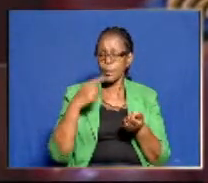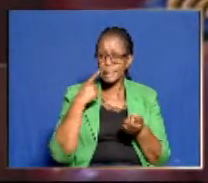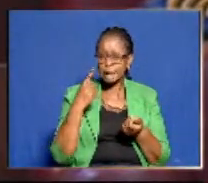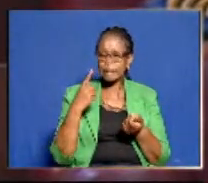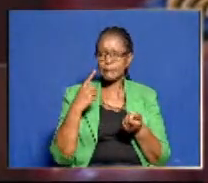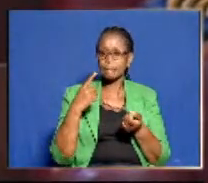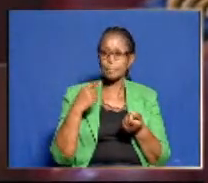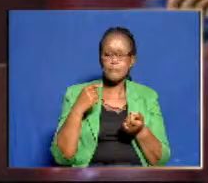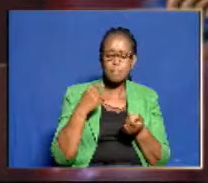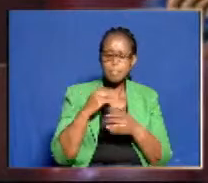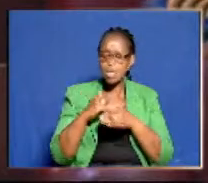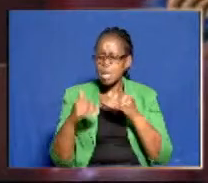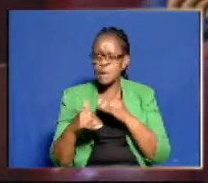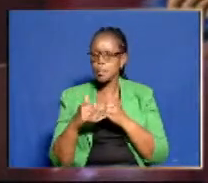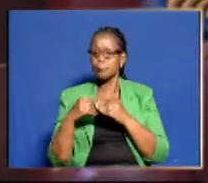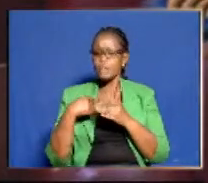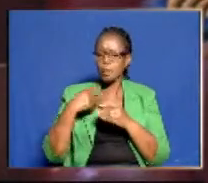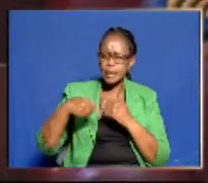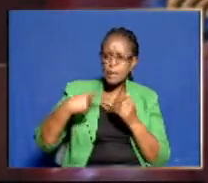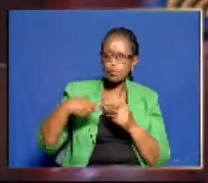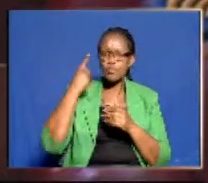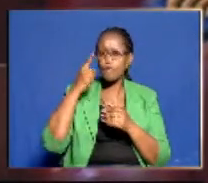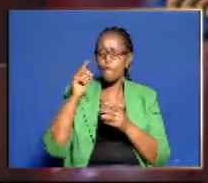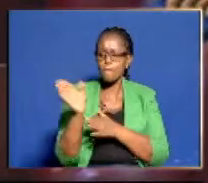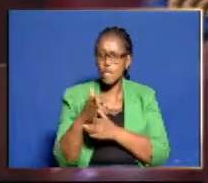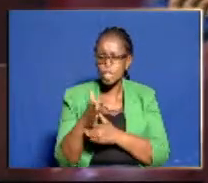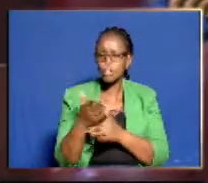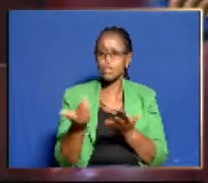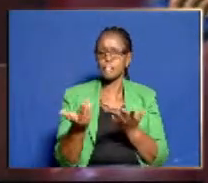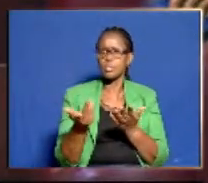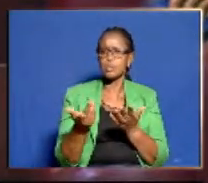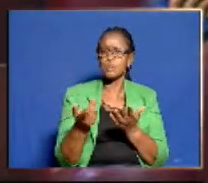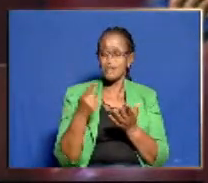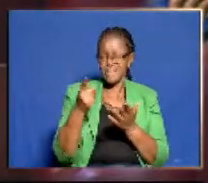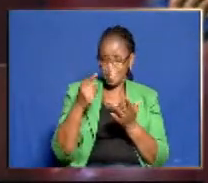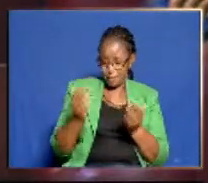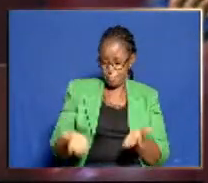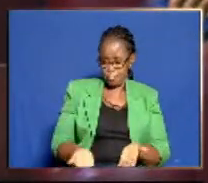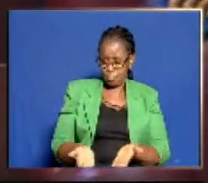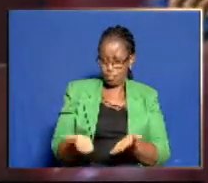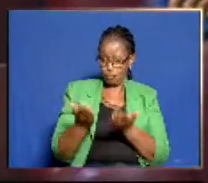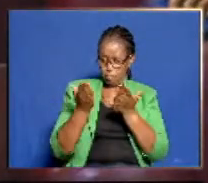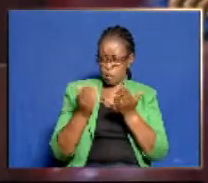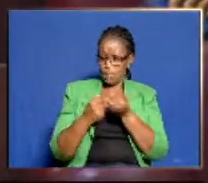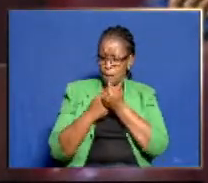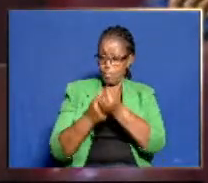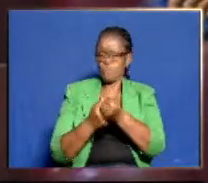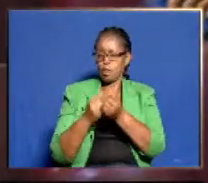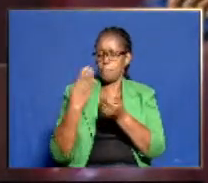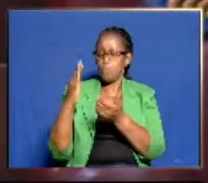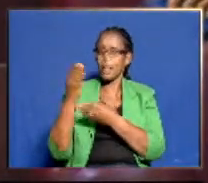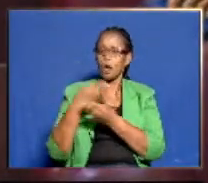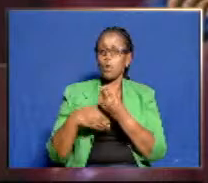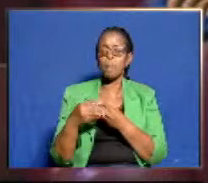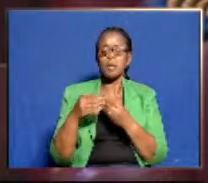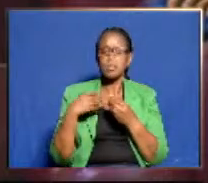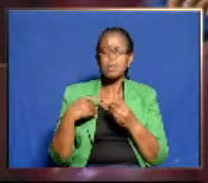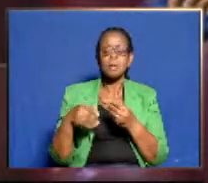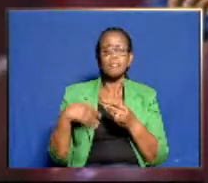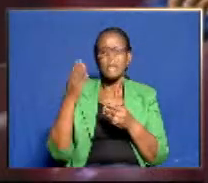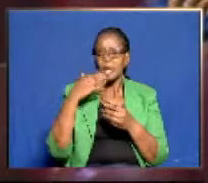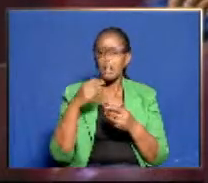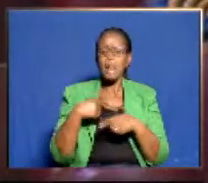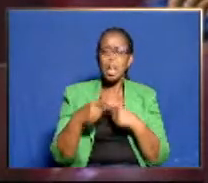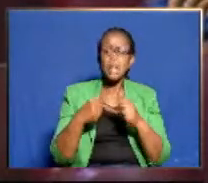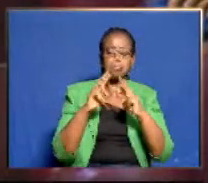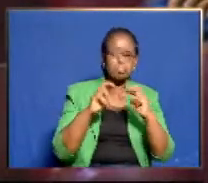viwanda vya samaki, ndio kukuza blue economy, sio tu kwa kutafiti kila siku kutafiti na hatuoni